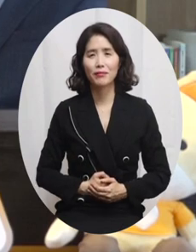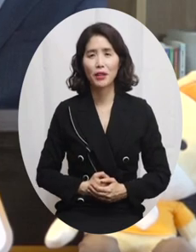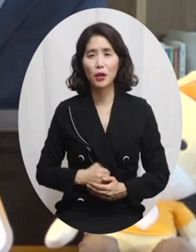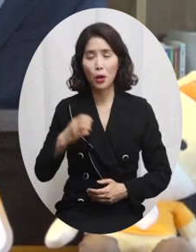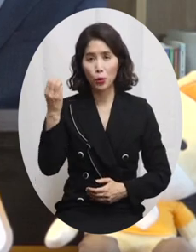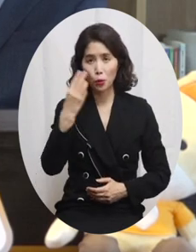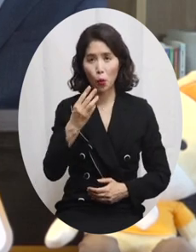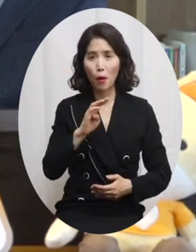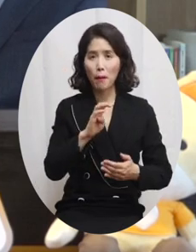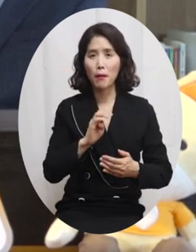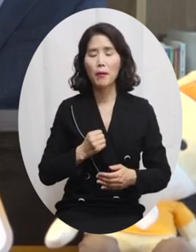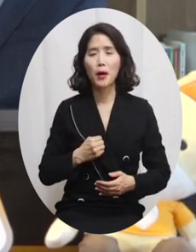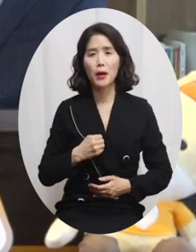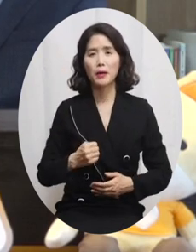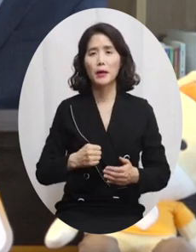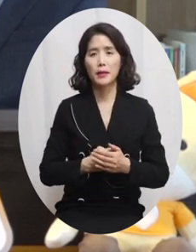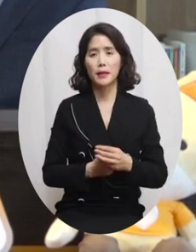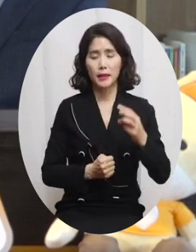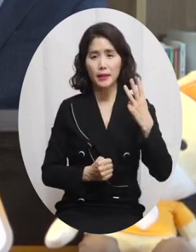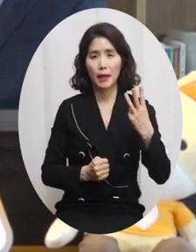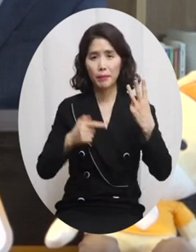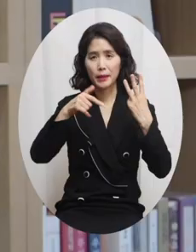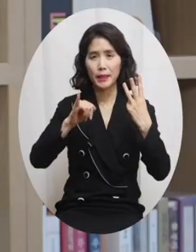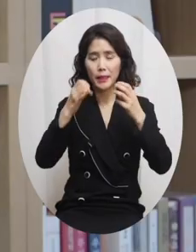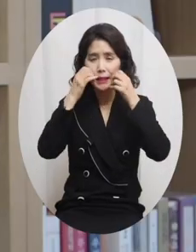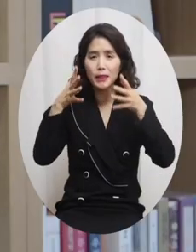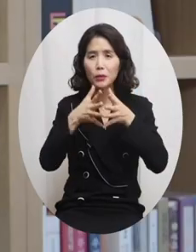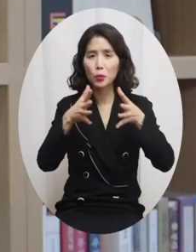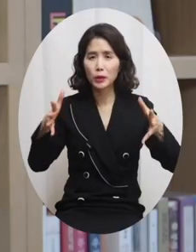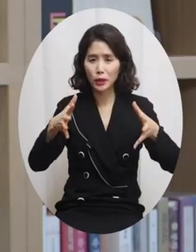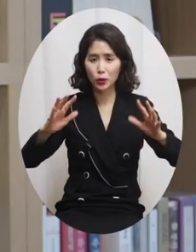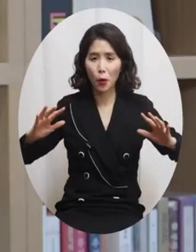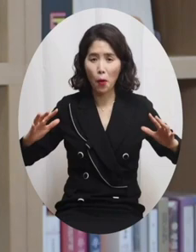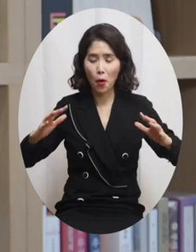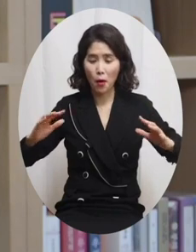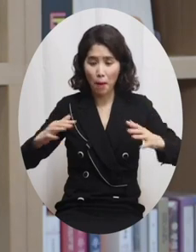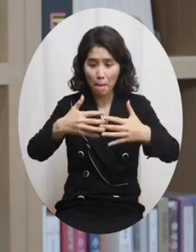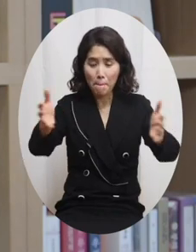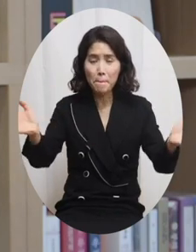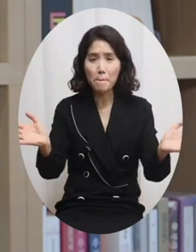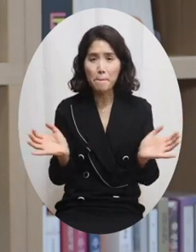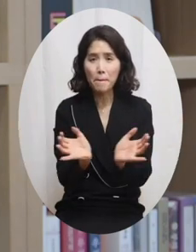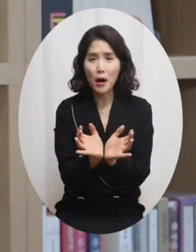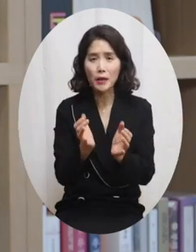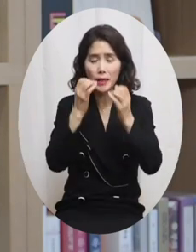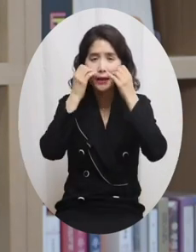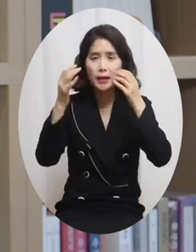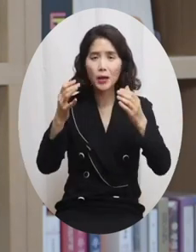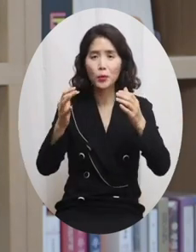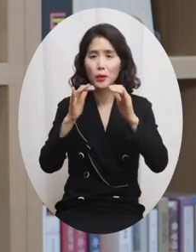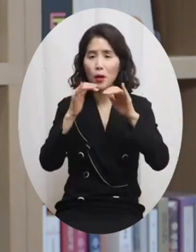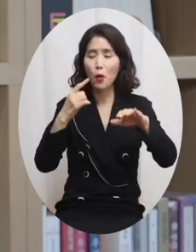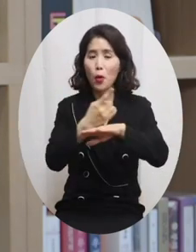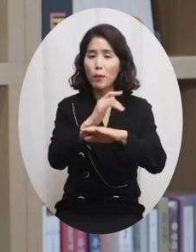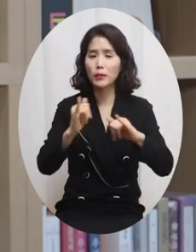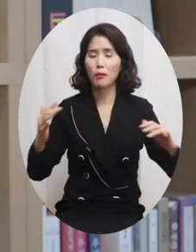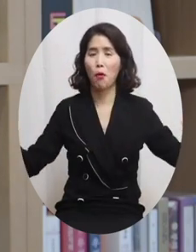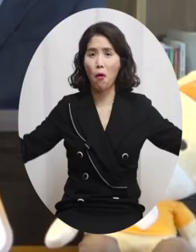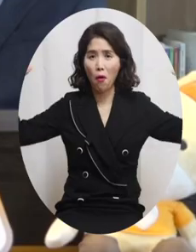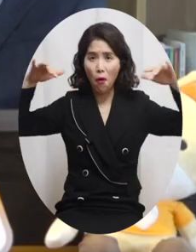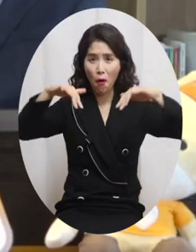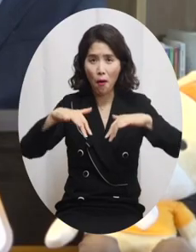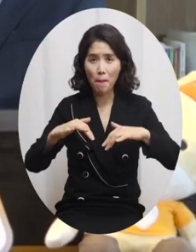신도시가 대단히 큰 규모로 조성이 되고 그렇게 되면 이제 신규 유입 인구들이 많이 있으실 거